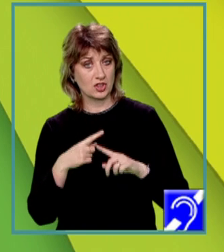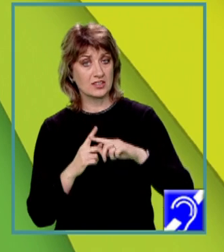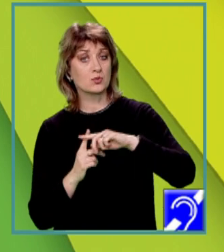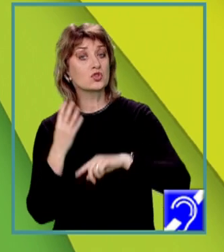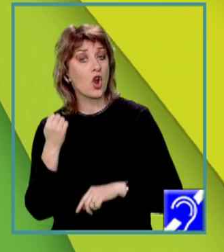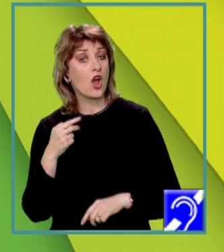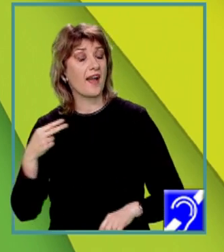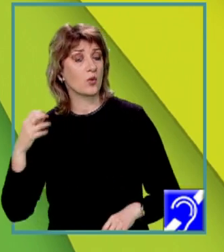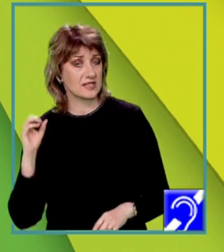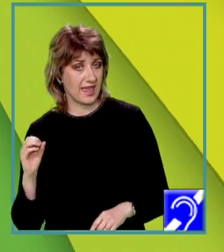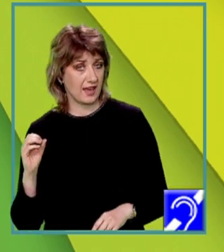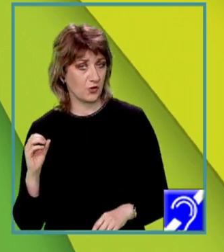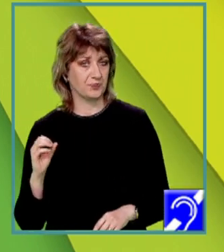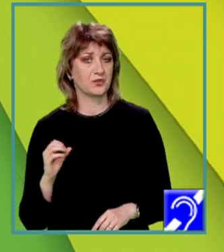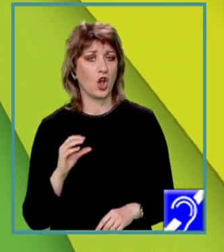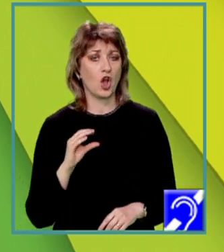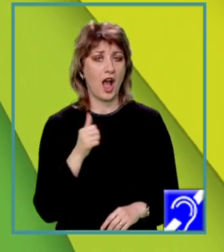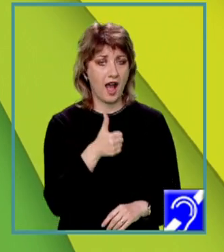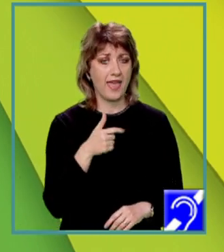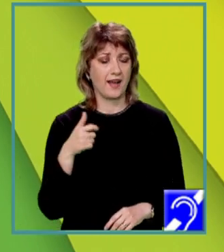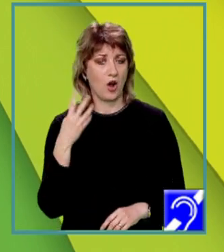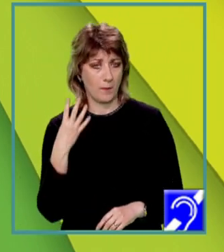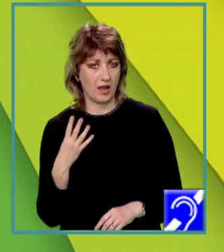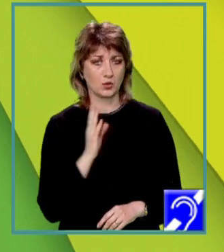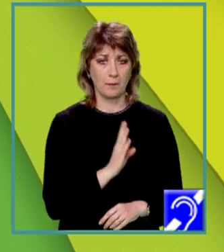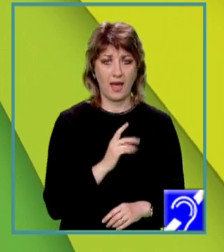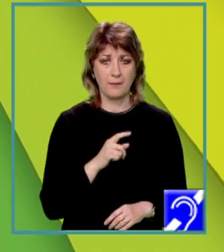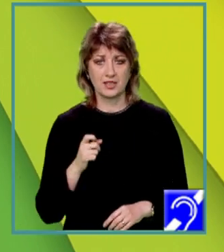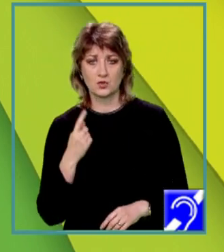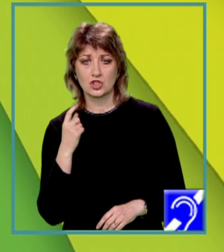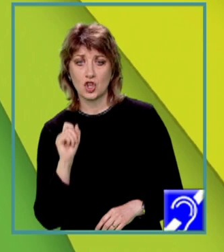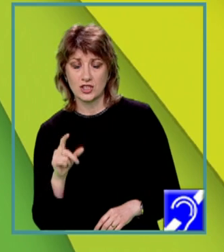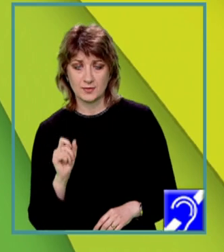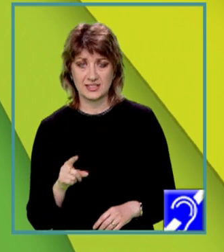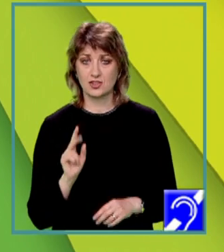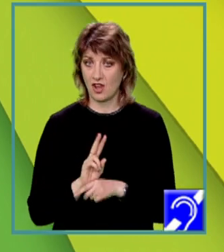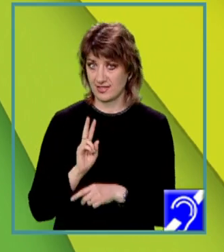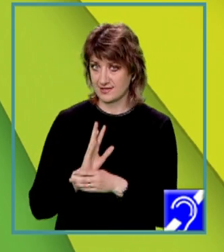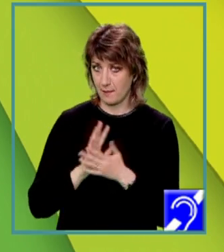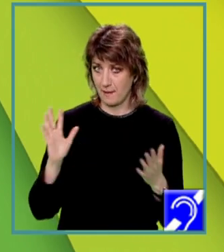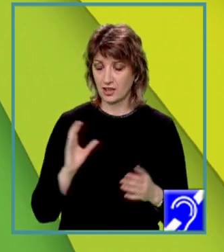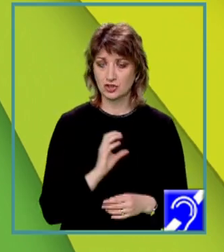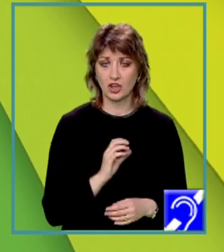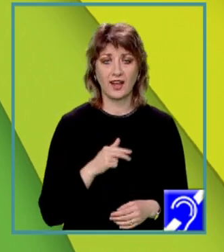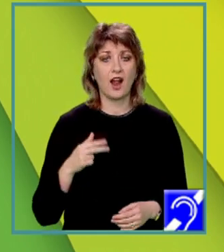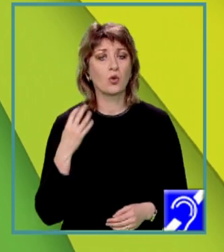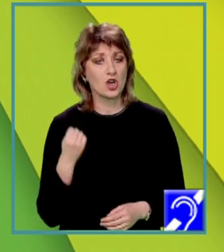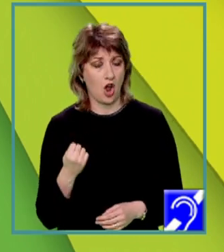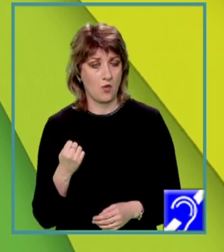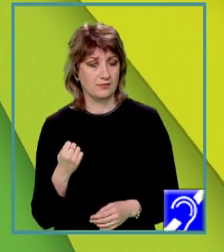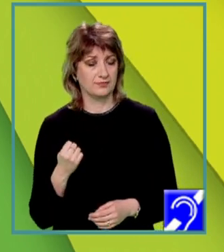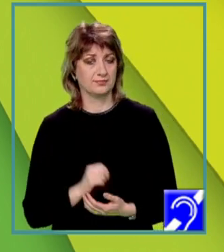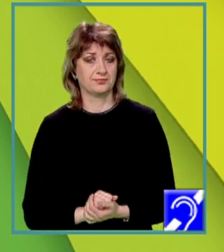zero coeficienții a este 4 b este minus 12 atenție mare Ce ulei este nouă